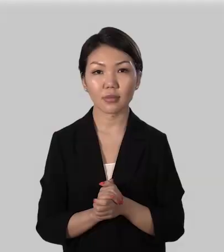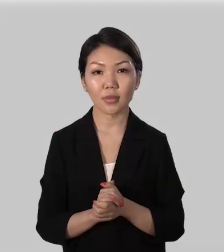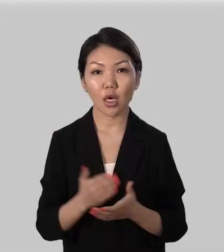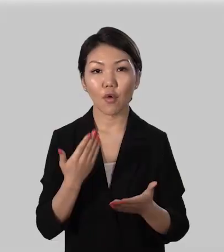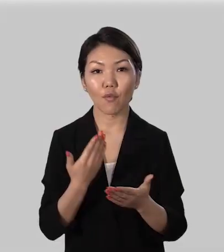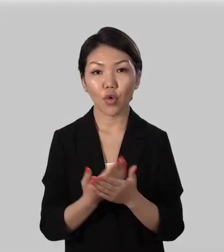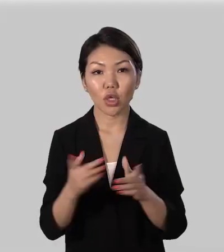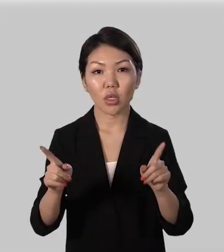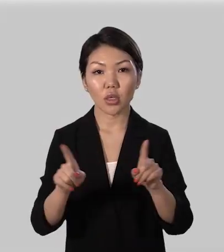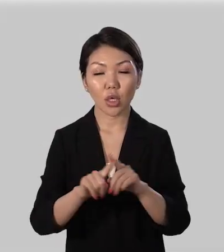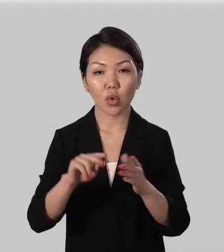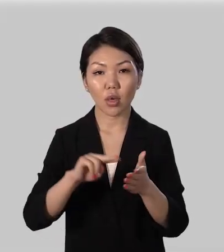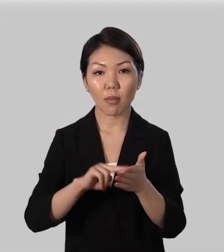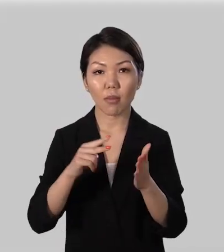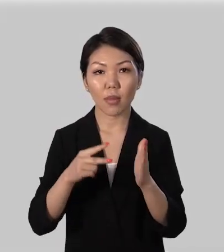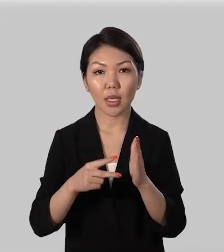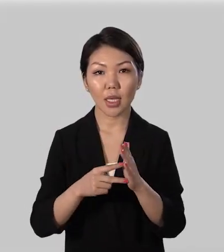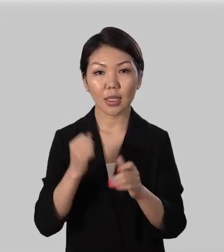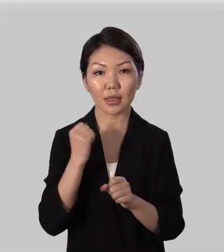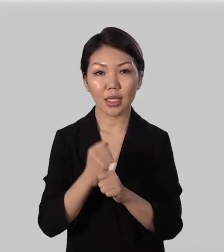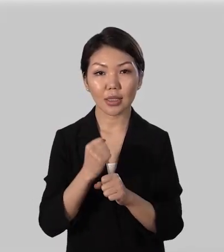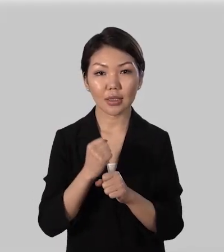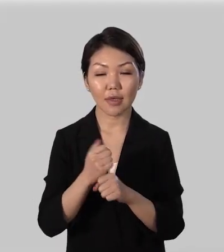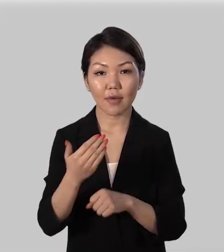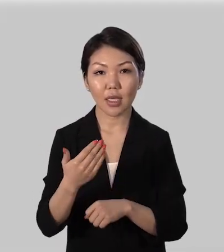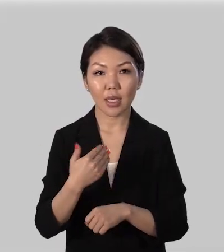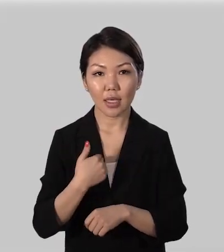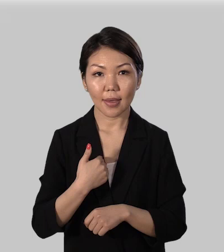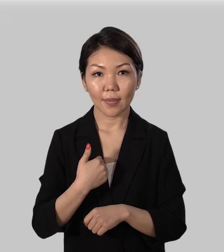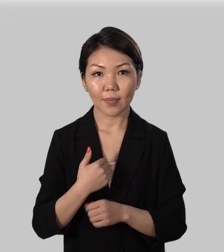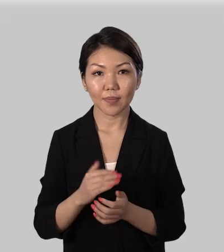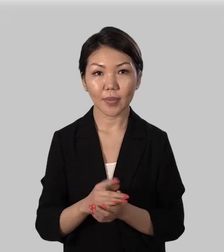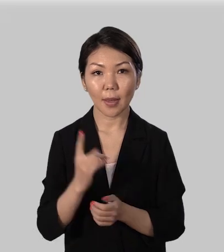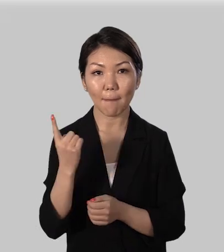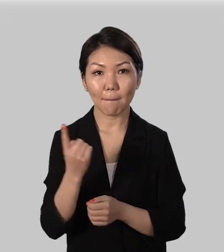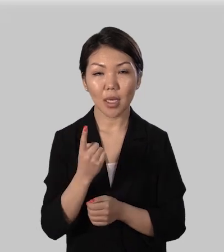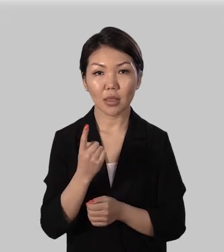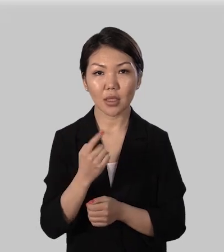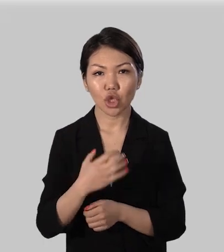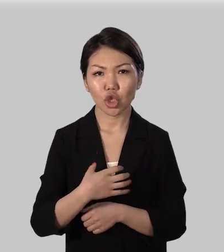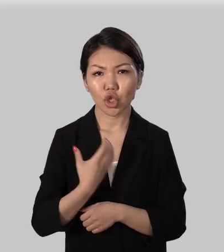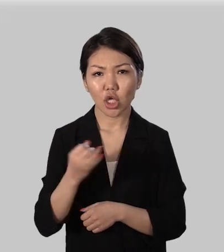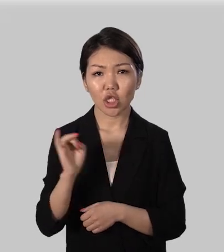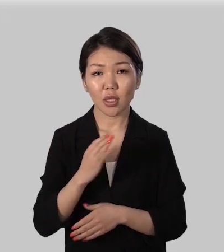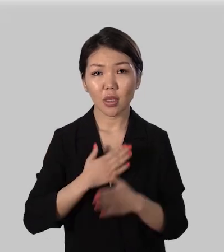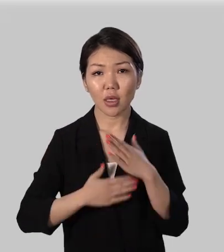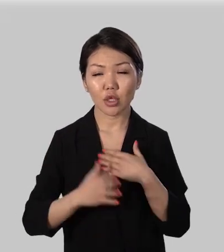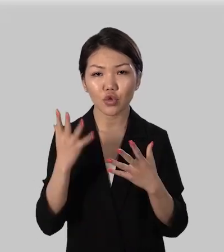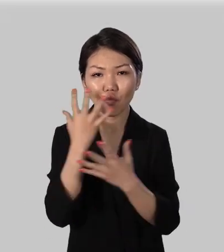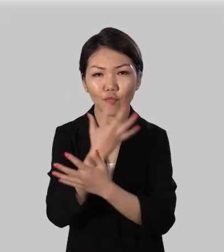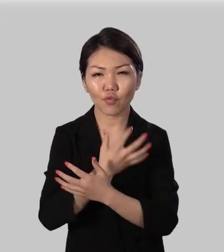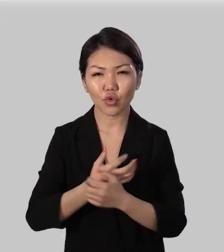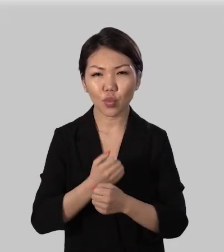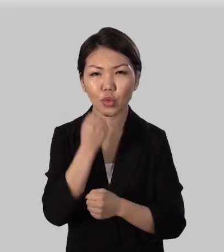вот такой план составила я первая страшно и радостно в темную